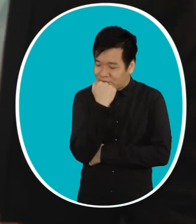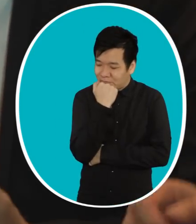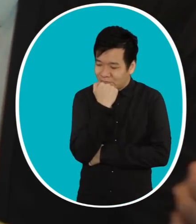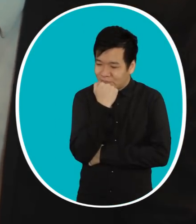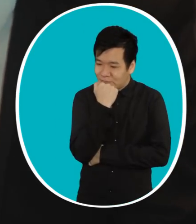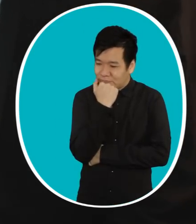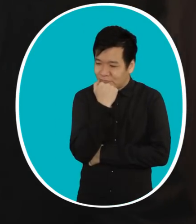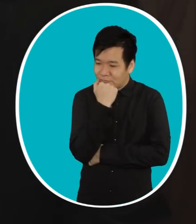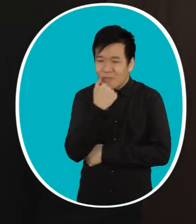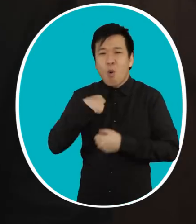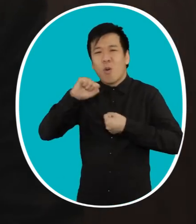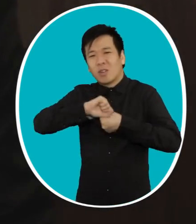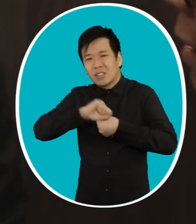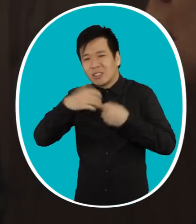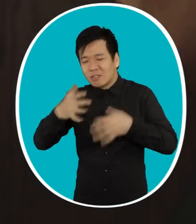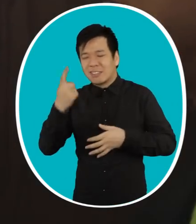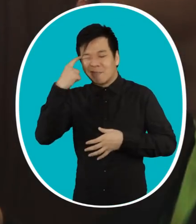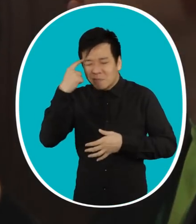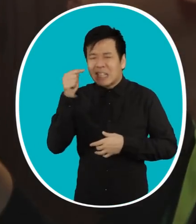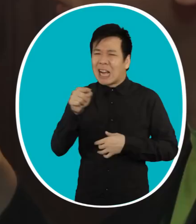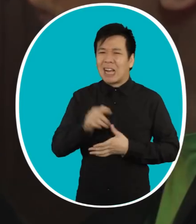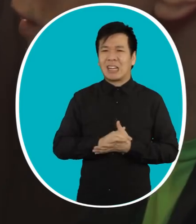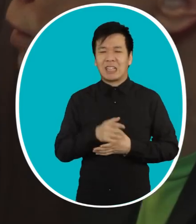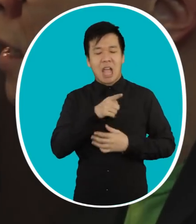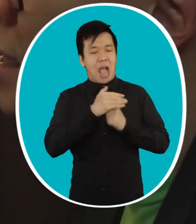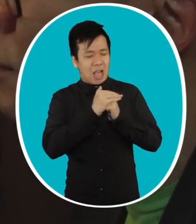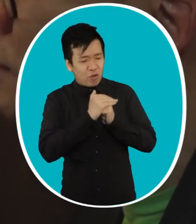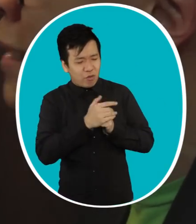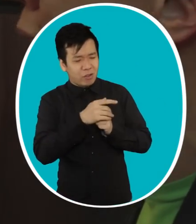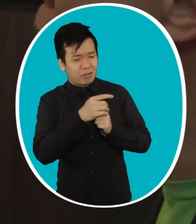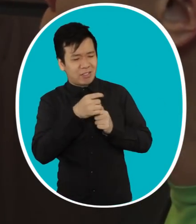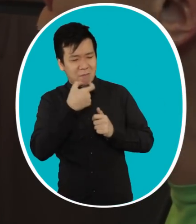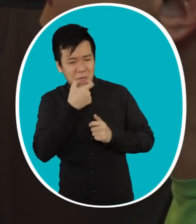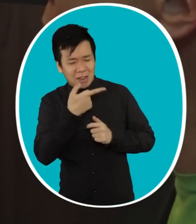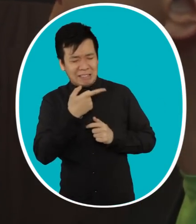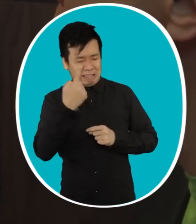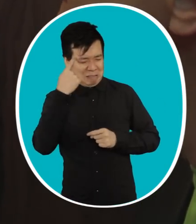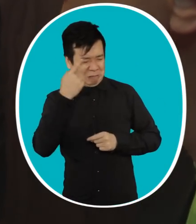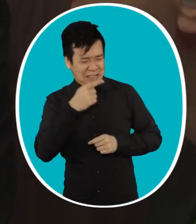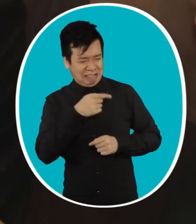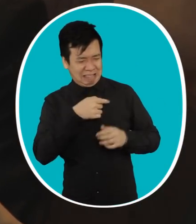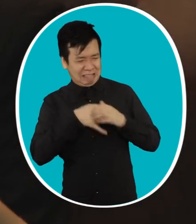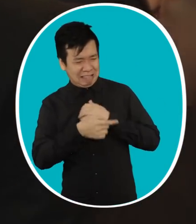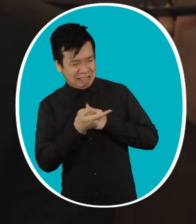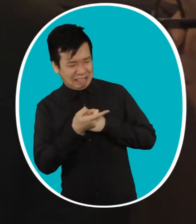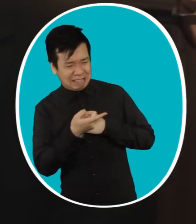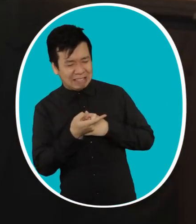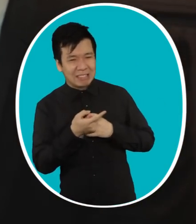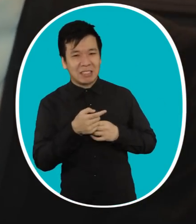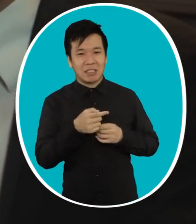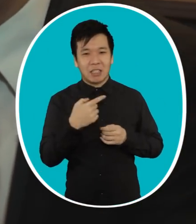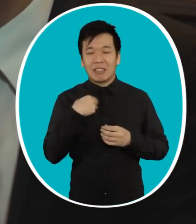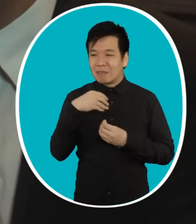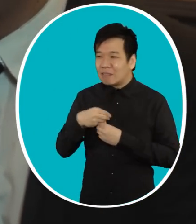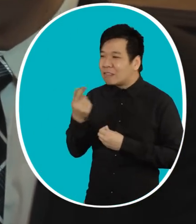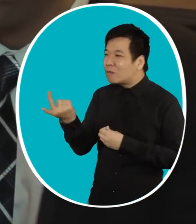的不是 我加重個 flavor 的嘛 人家說祝福的 cookie 你想到這麼殘暴的 所以你知道為什麼他我要關